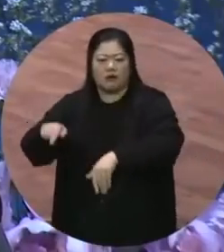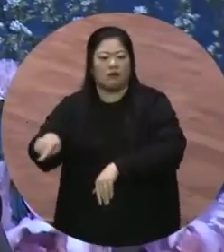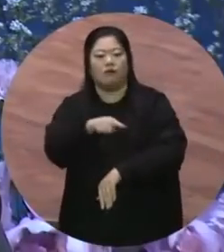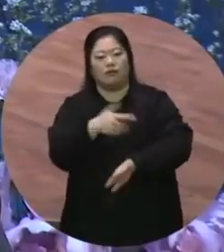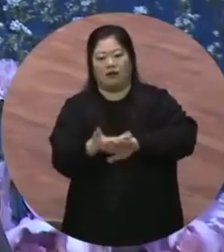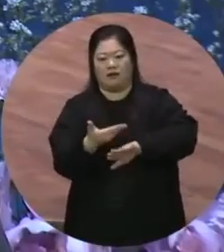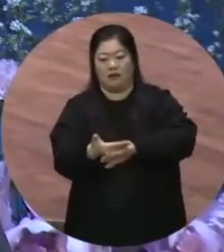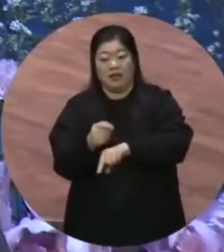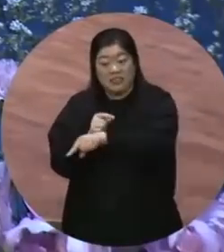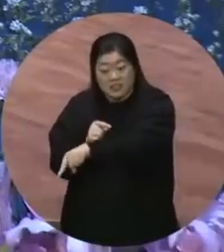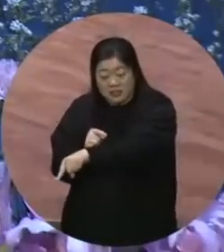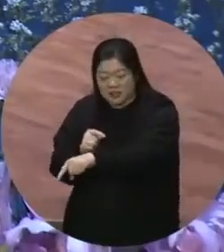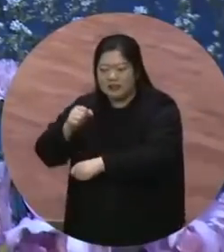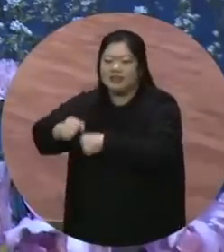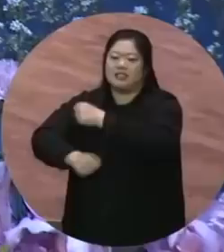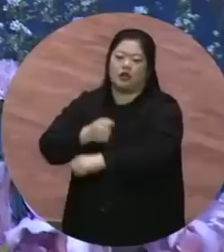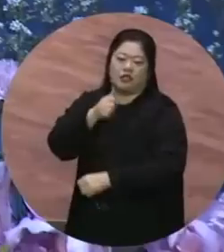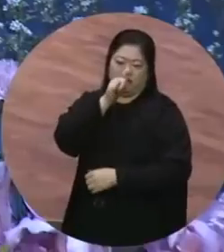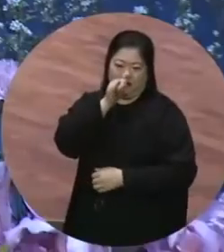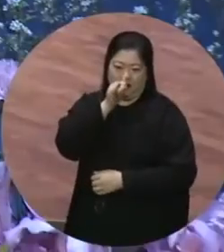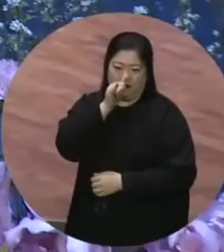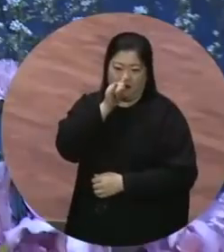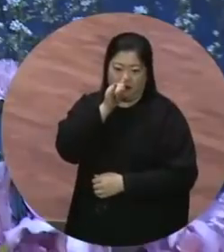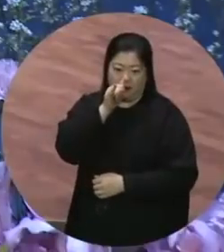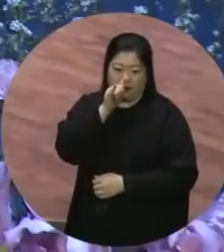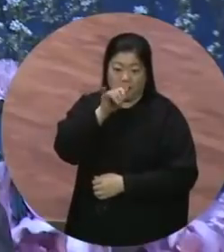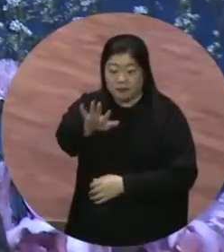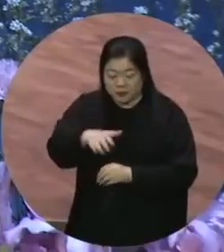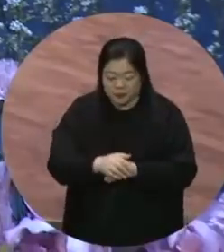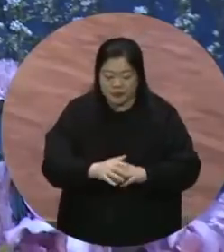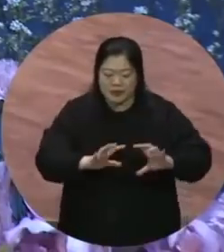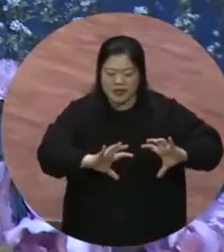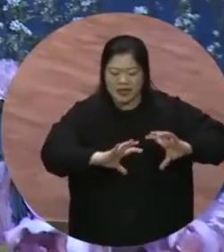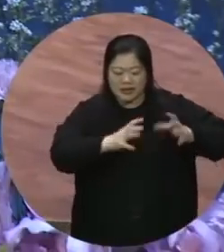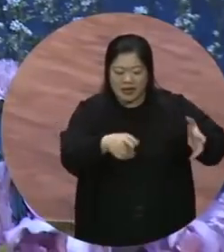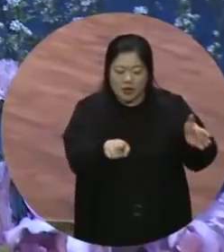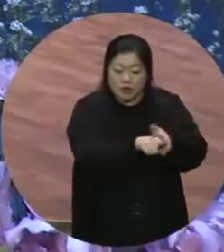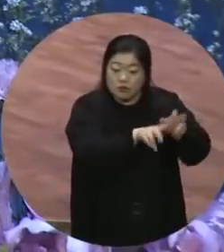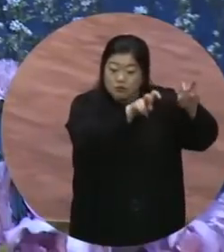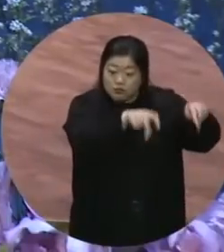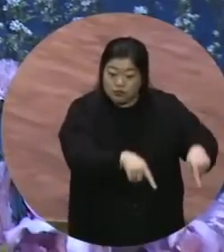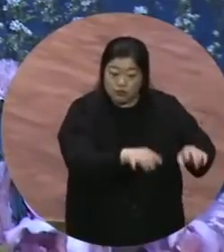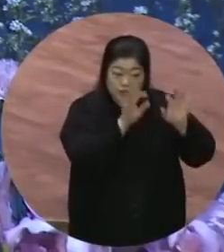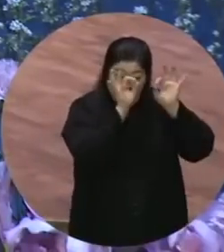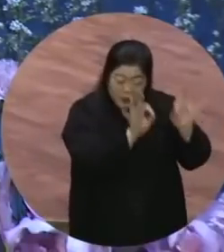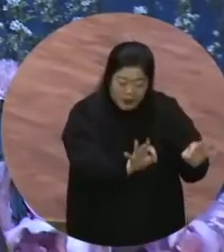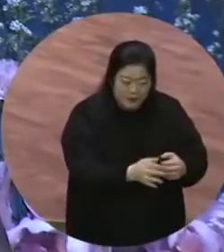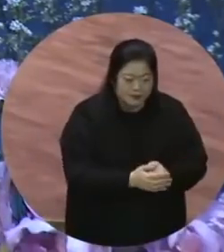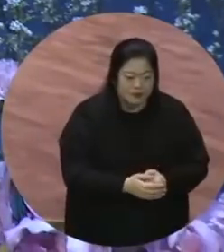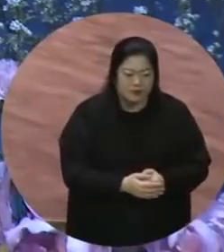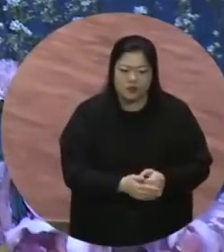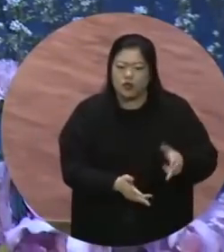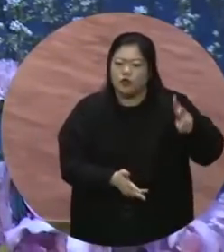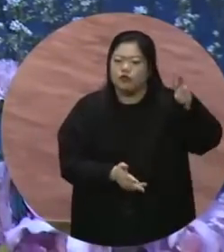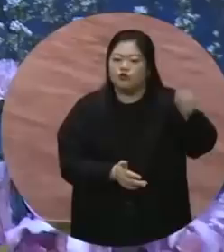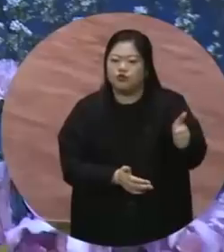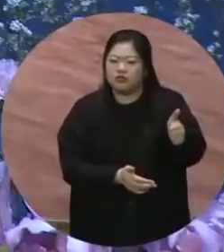사람. 자, 지금 세상의 불신자들은요, 주인을 잘못 만나가지고